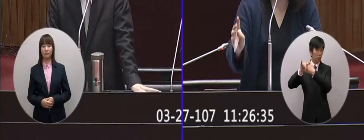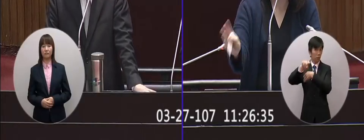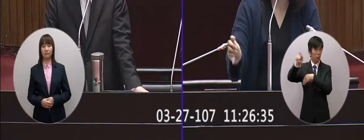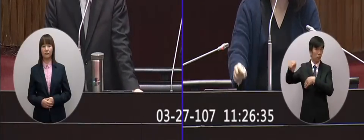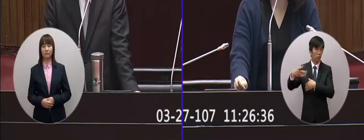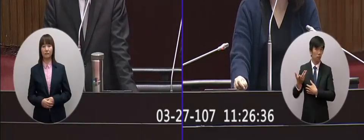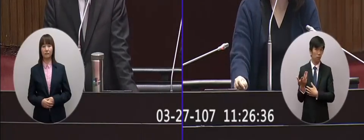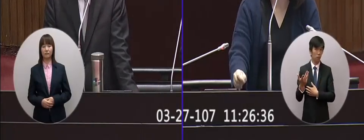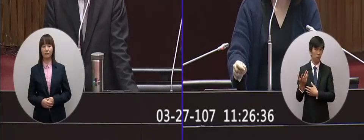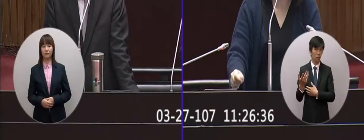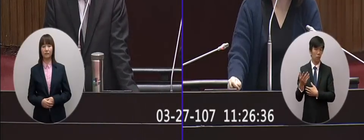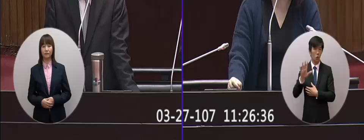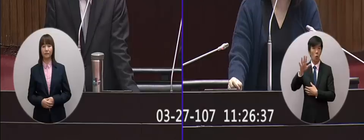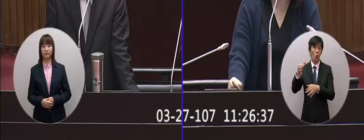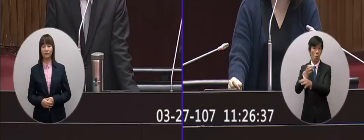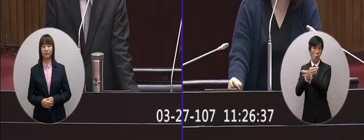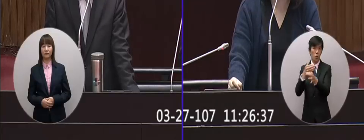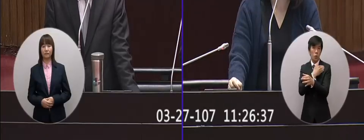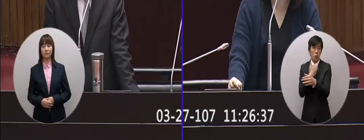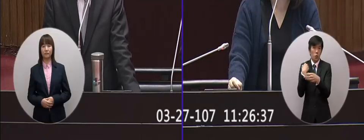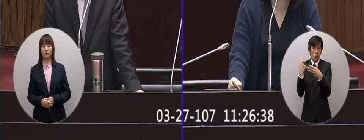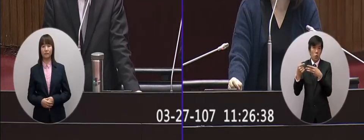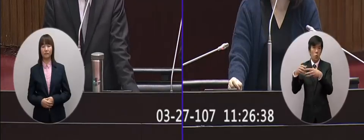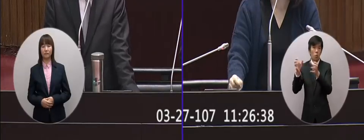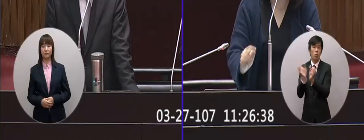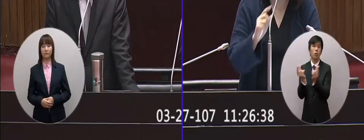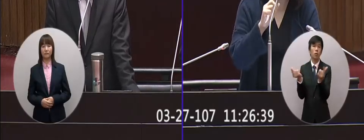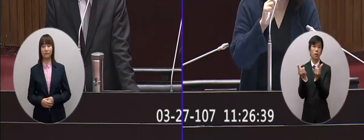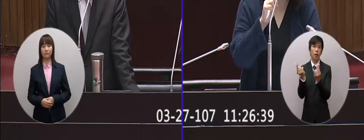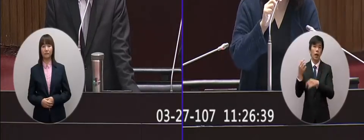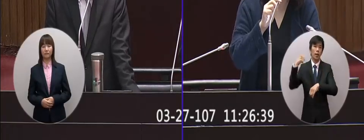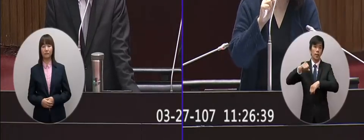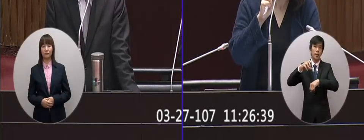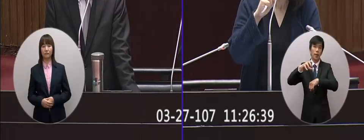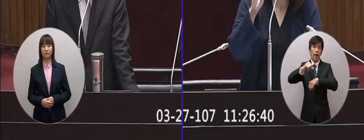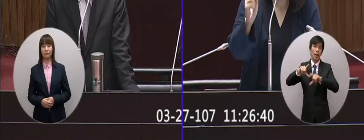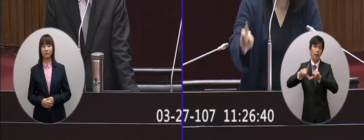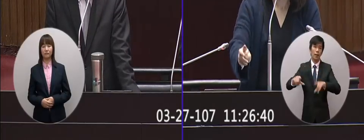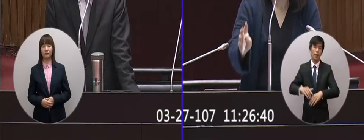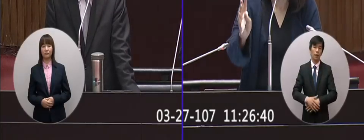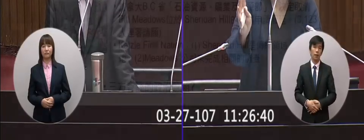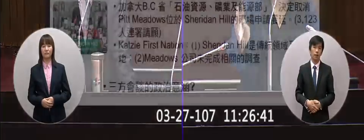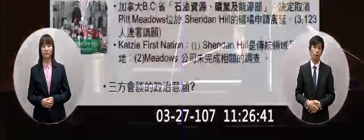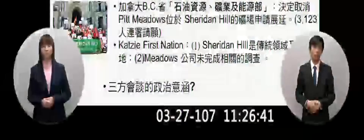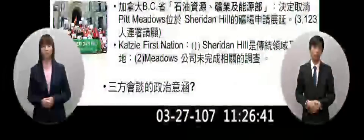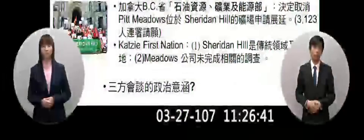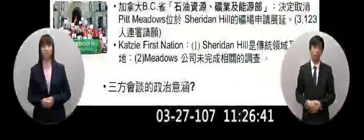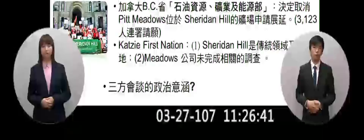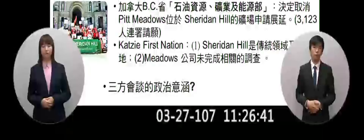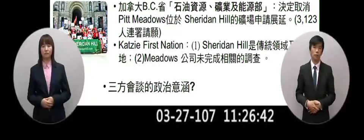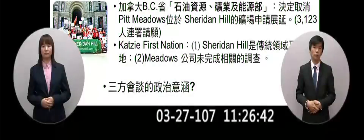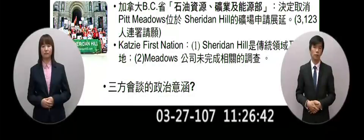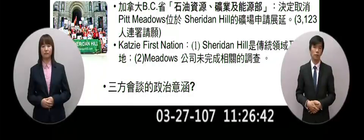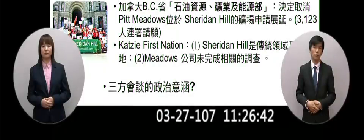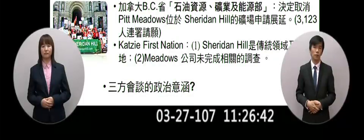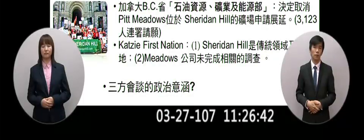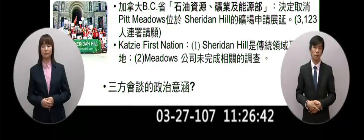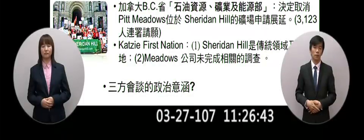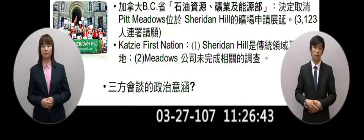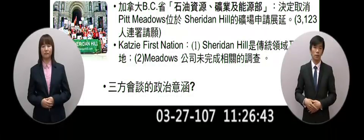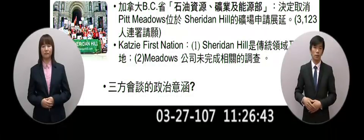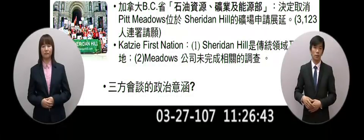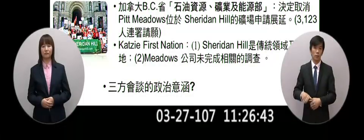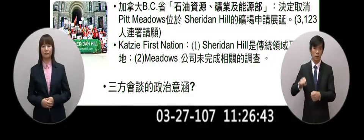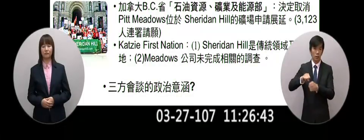经济能源部，就像是加拿大，哦，就像是加拿大。 加拿大的这个石油资